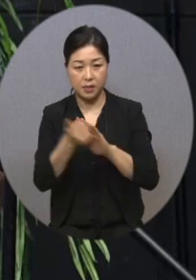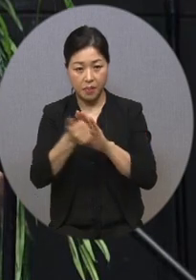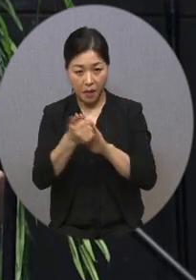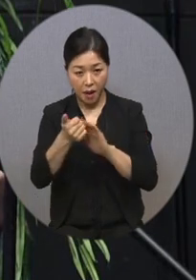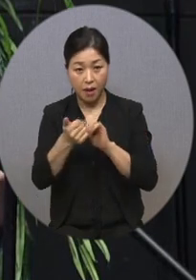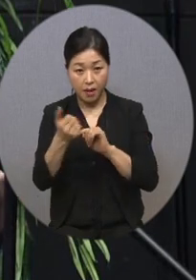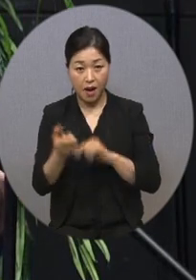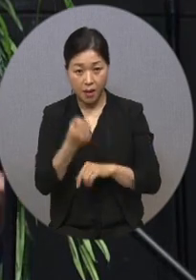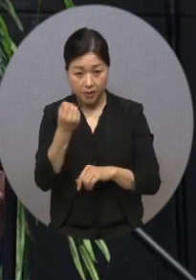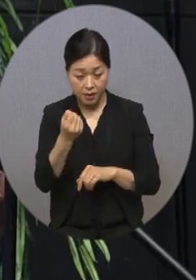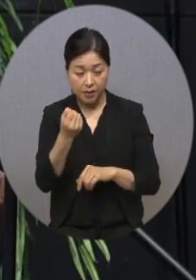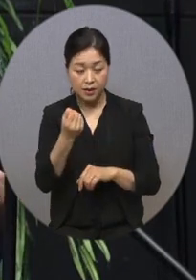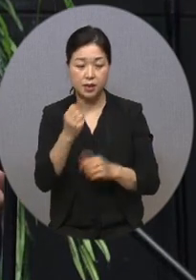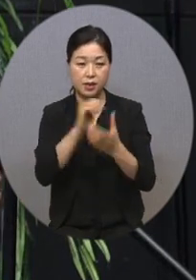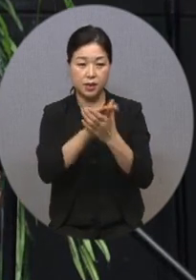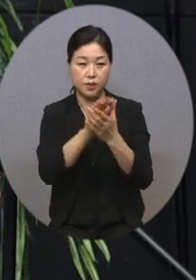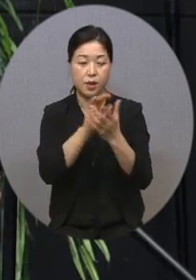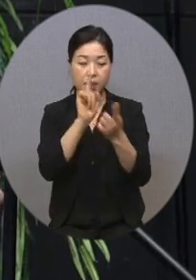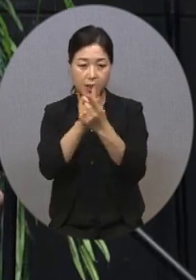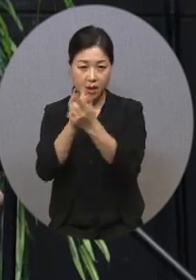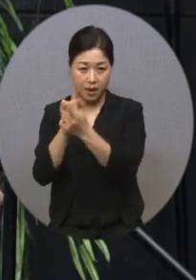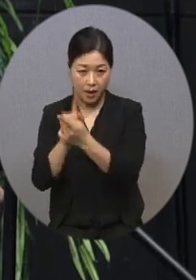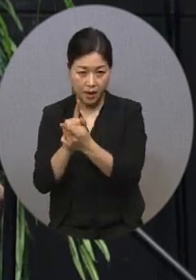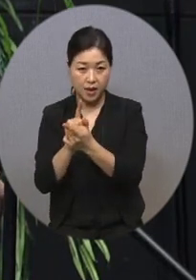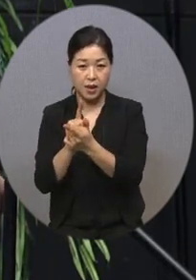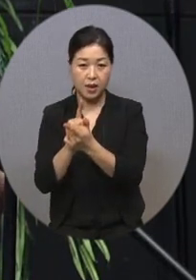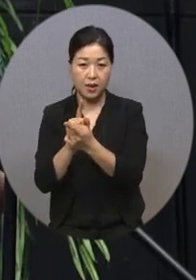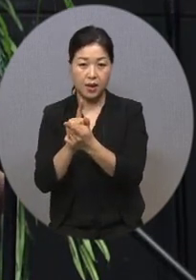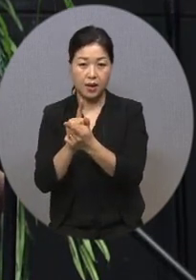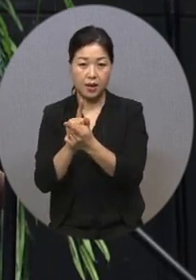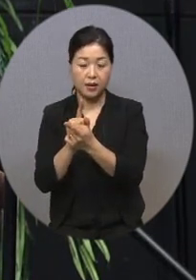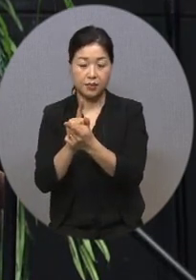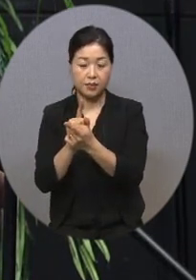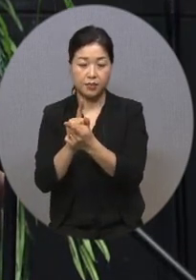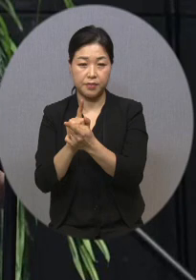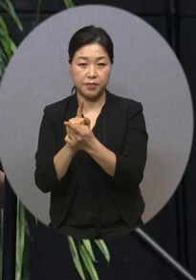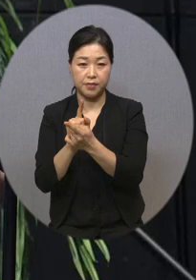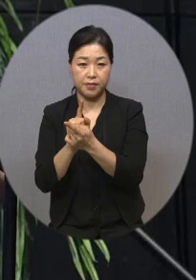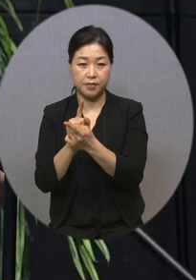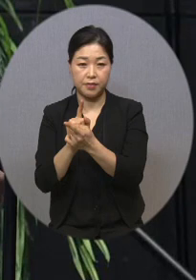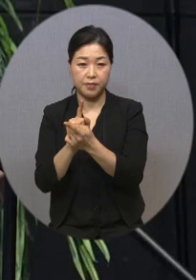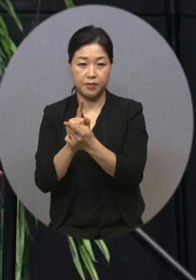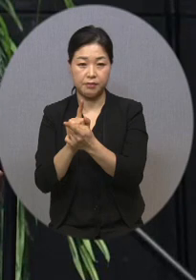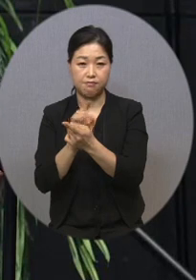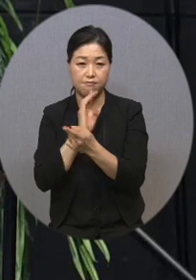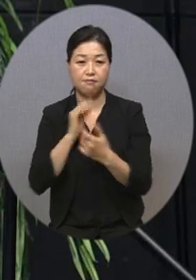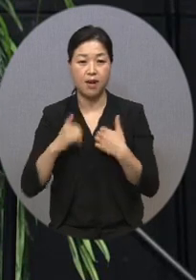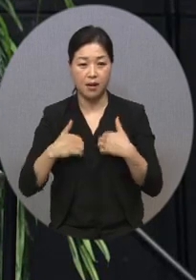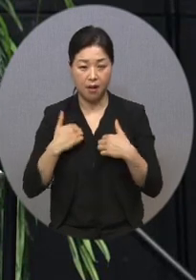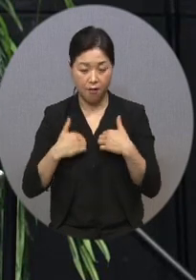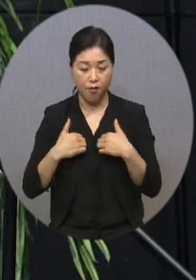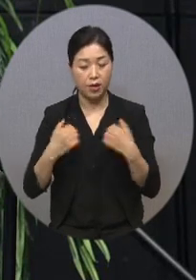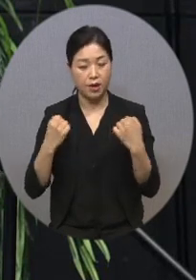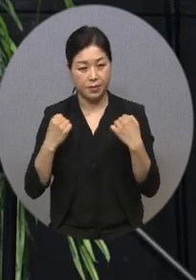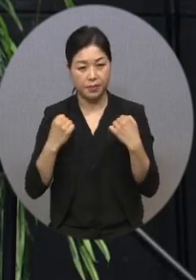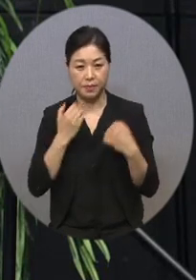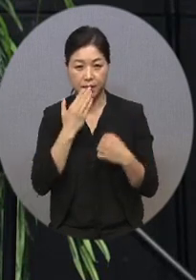희망을 품고 있는 친구들을 만난 것만 해도 반갑고 힘이